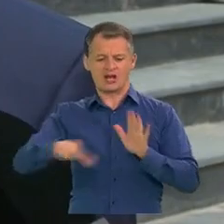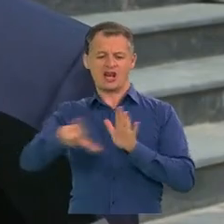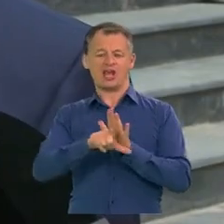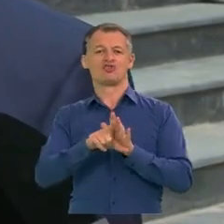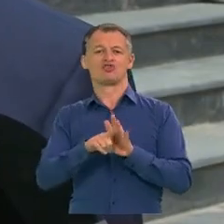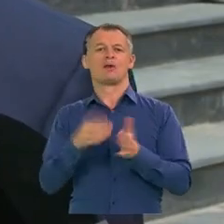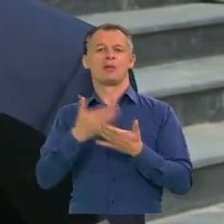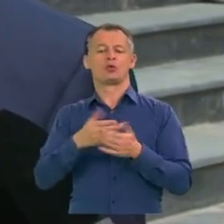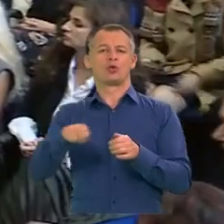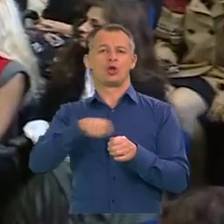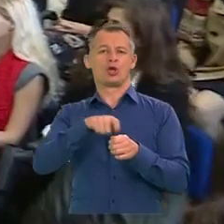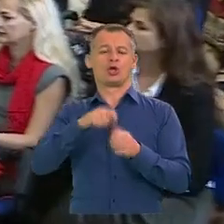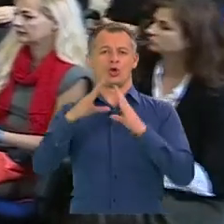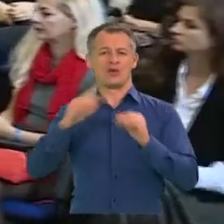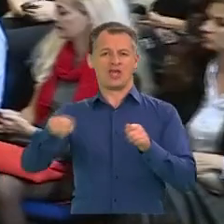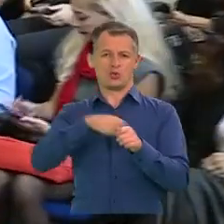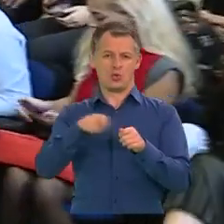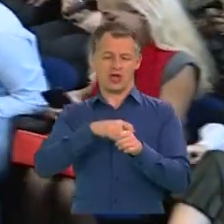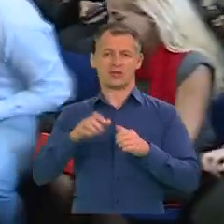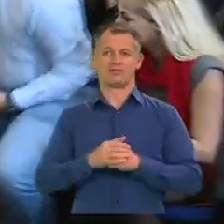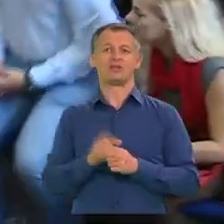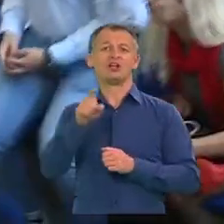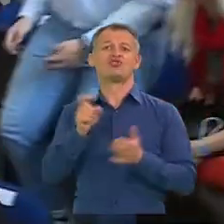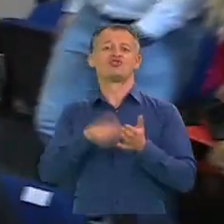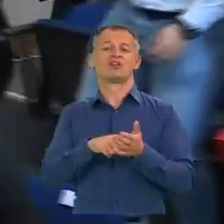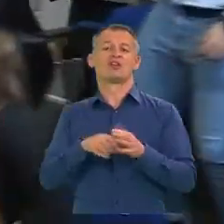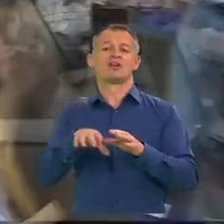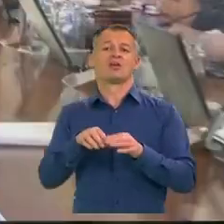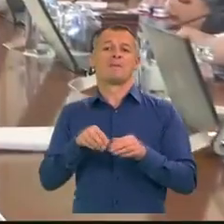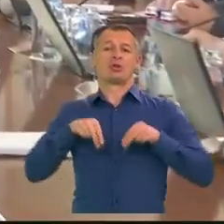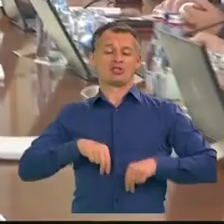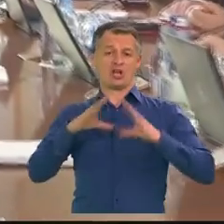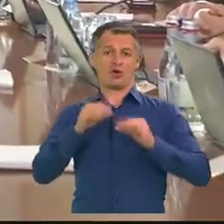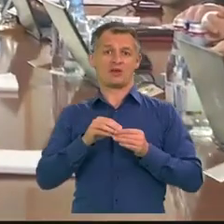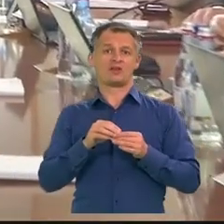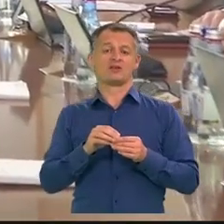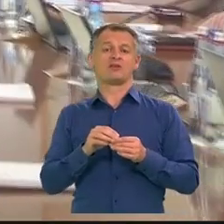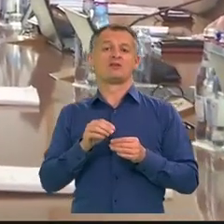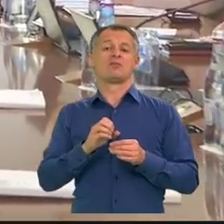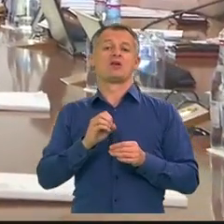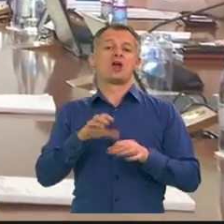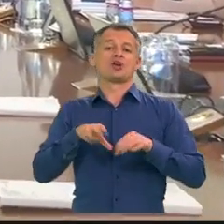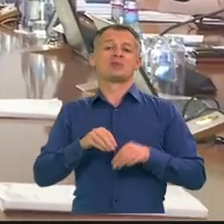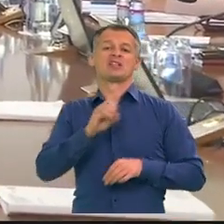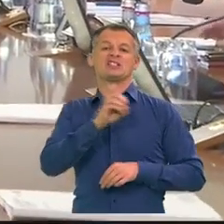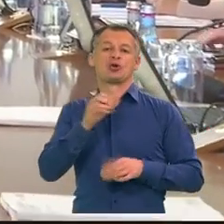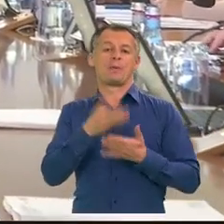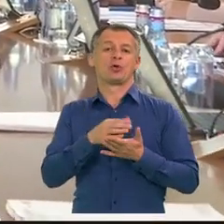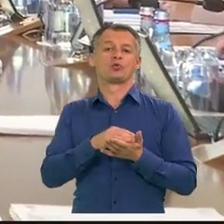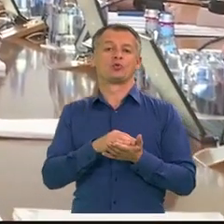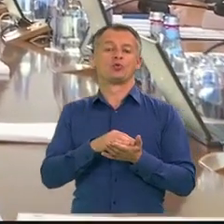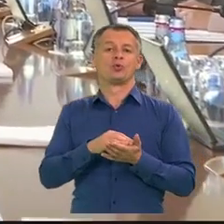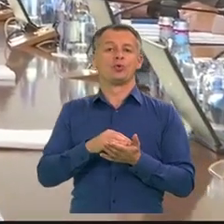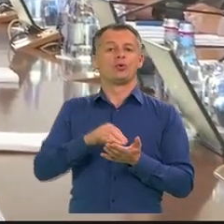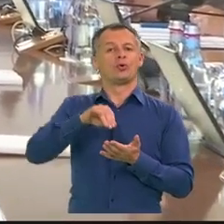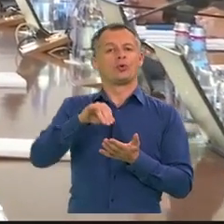Educată și mai apoi implementarea lor. Iohannis cere toleranță zero în privința plagiatelor. În luna ianuarie și premierul Nicolae Ciucă a fost acuzat de